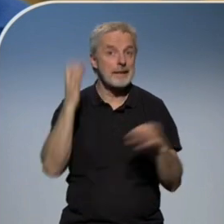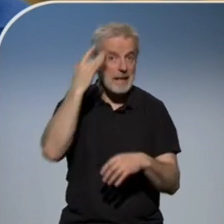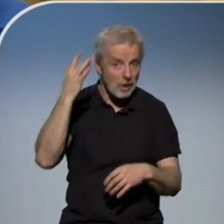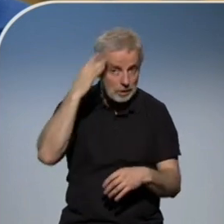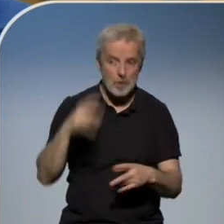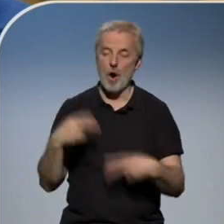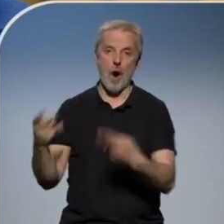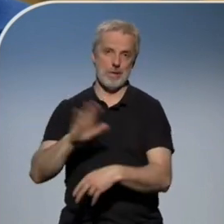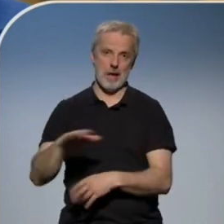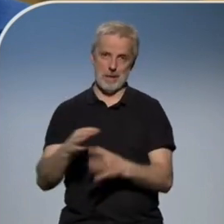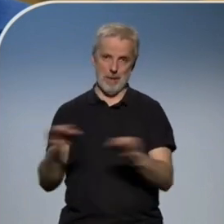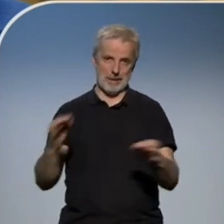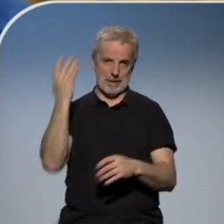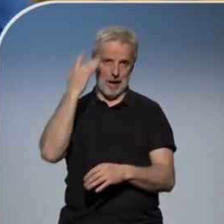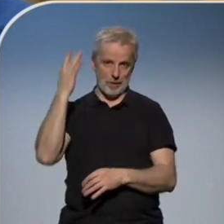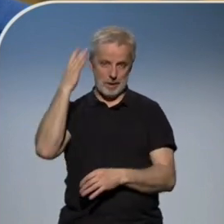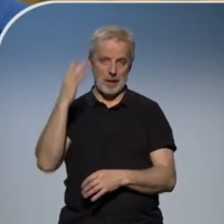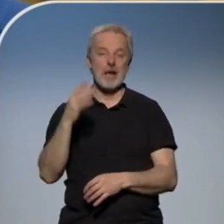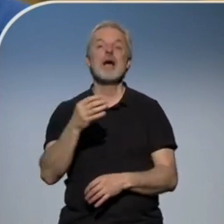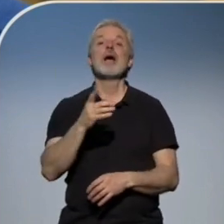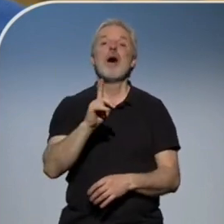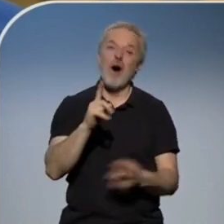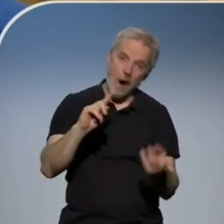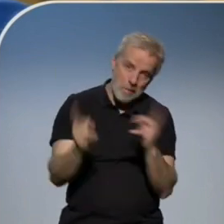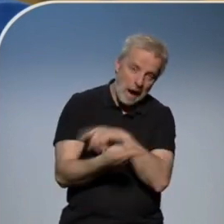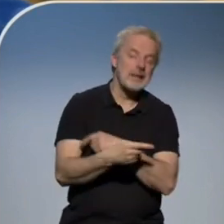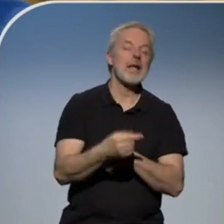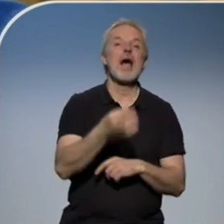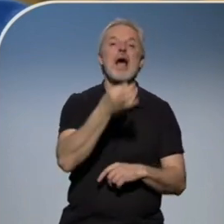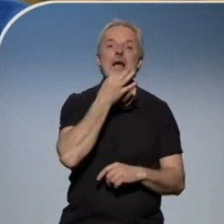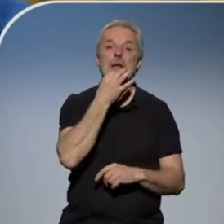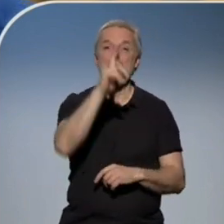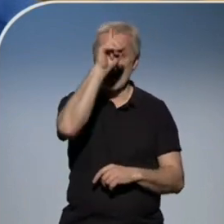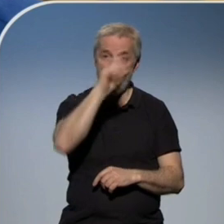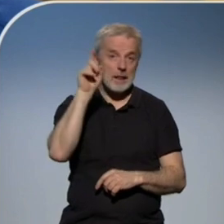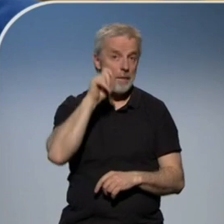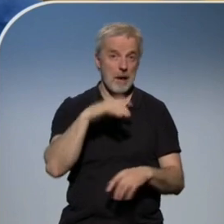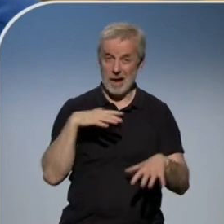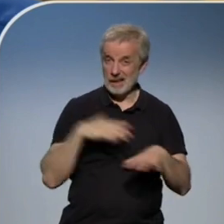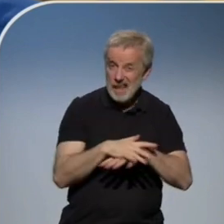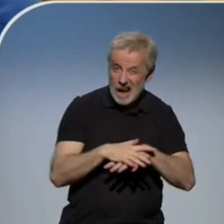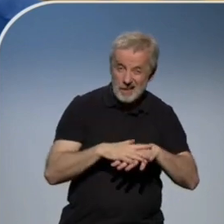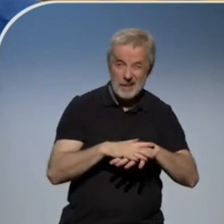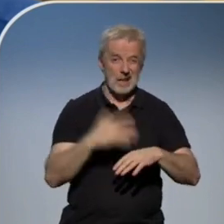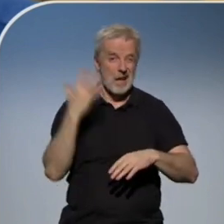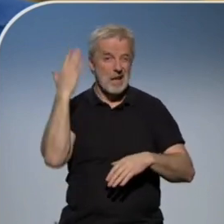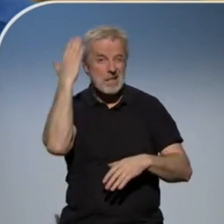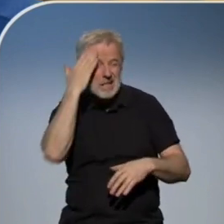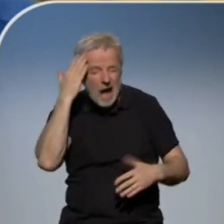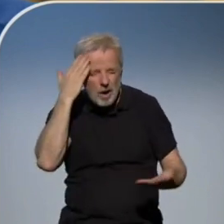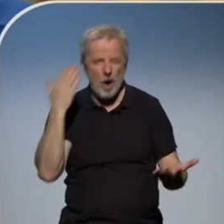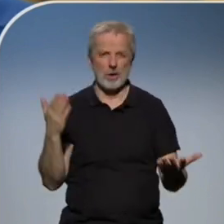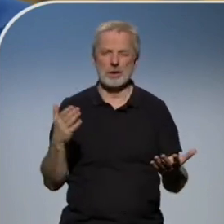nebo způsobíme. Takže dá se mluvit o psychosomatice s ohledem na děti, kdykoliv, když ty děti zažívají